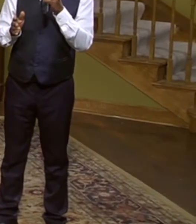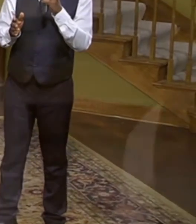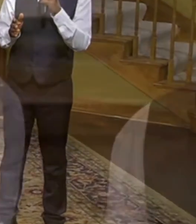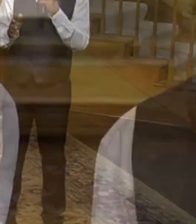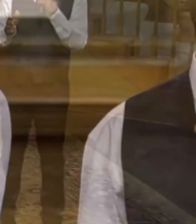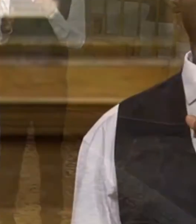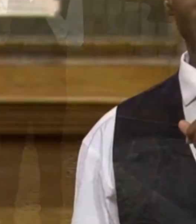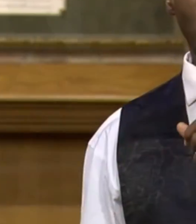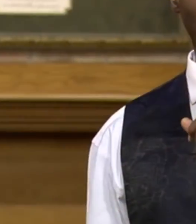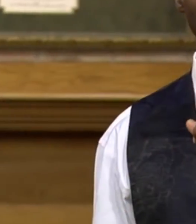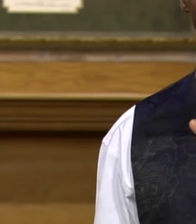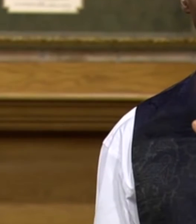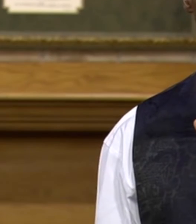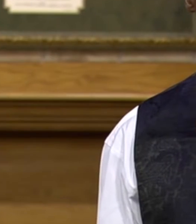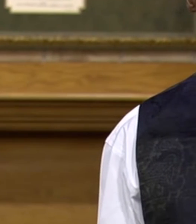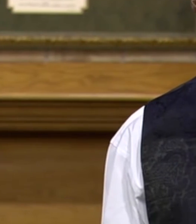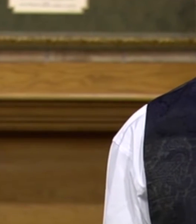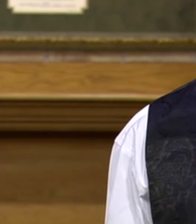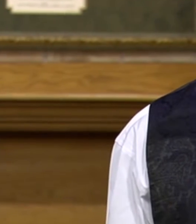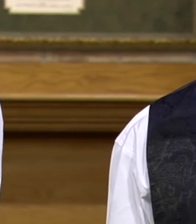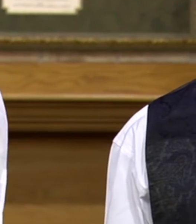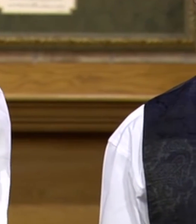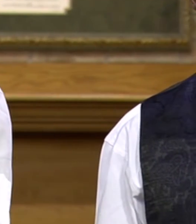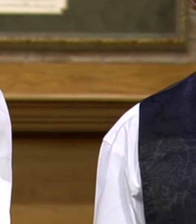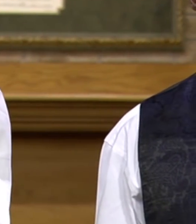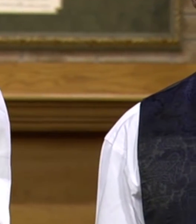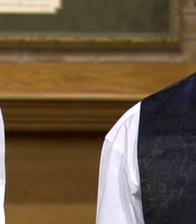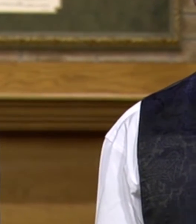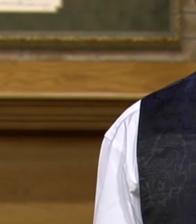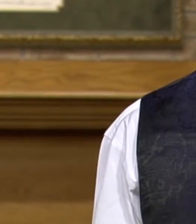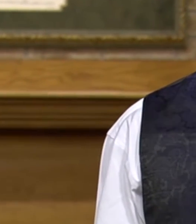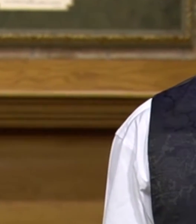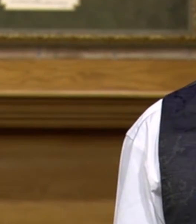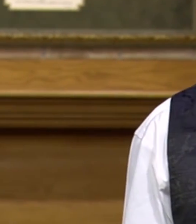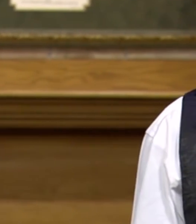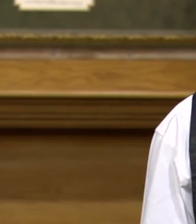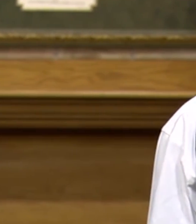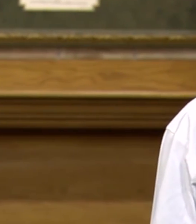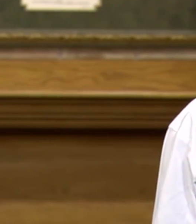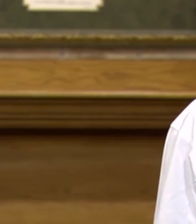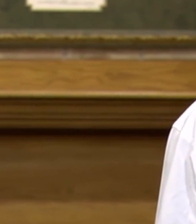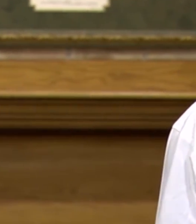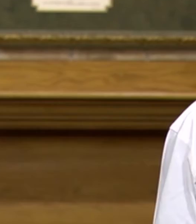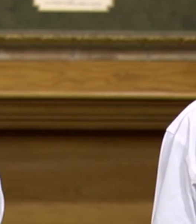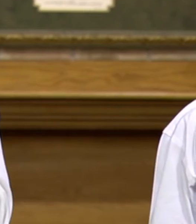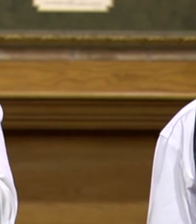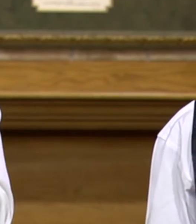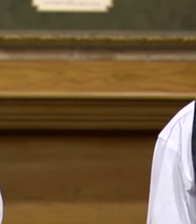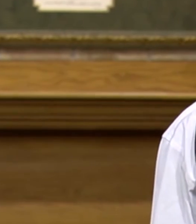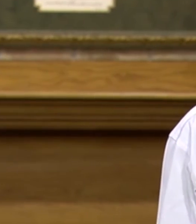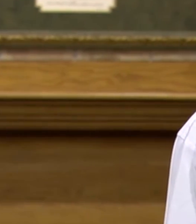confie, afin que par Jésus je sois justifié. Auprès